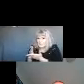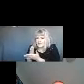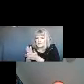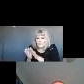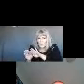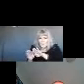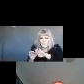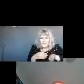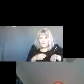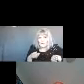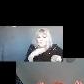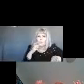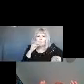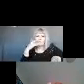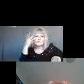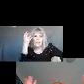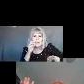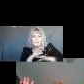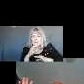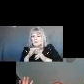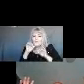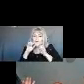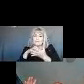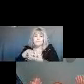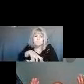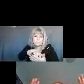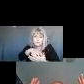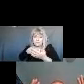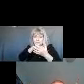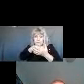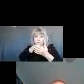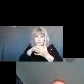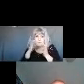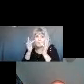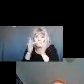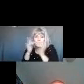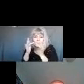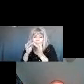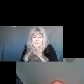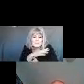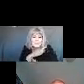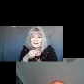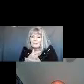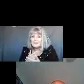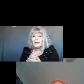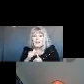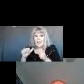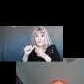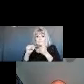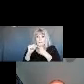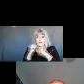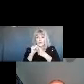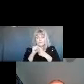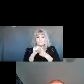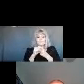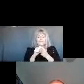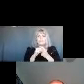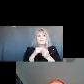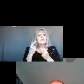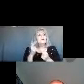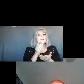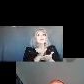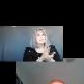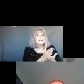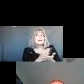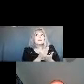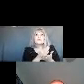kan ons vir Marius help met die deel wat weggeraak het, as gevolg van die swak koneksie? Sorry Marius. Is dit die